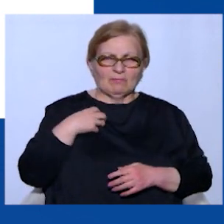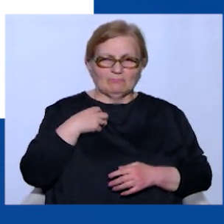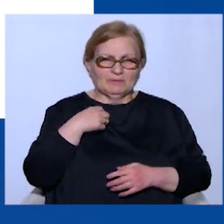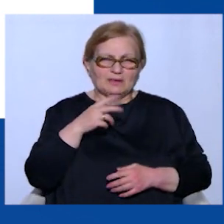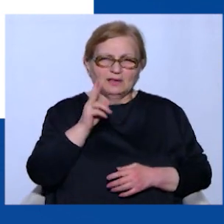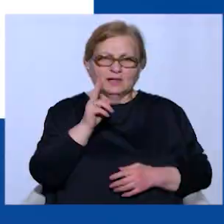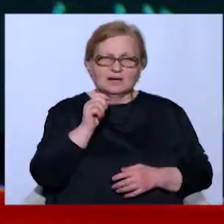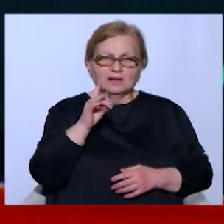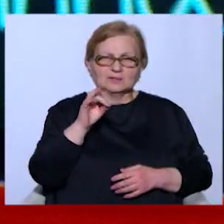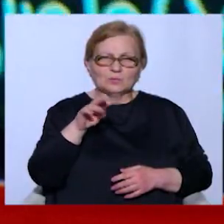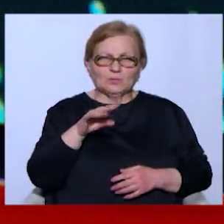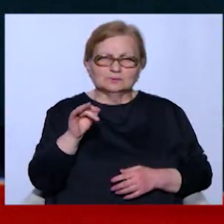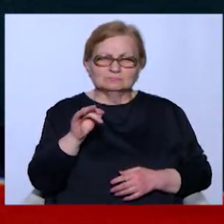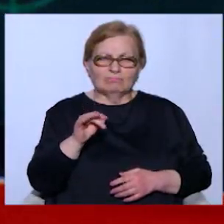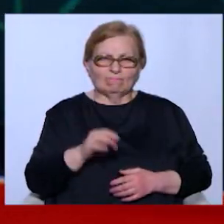ხოლმე.